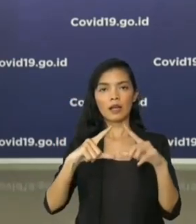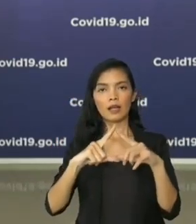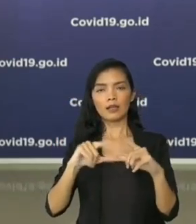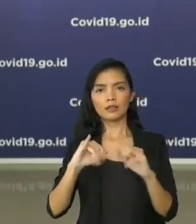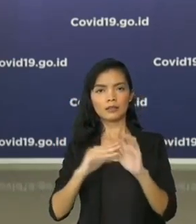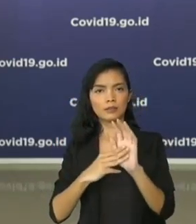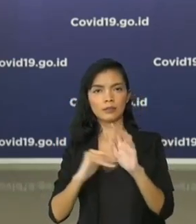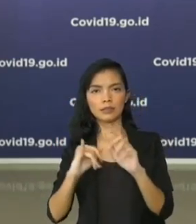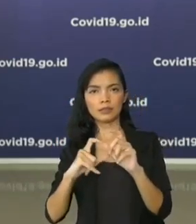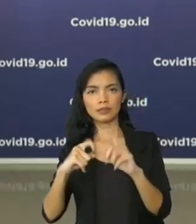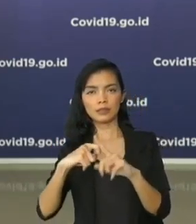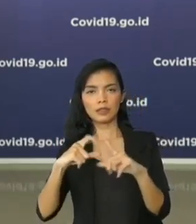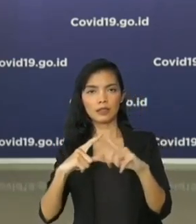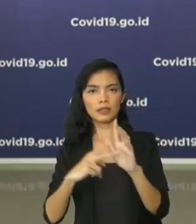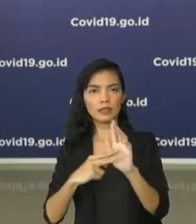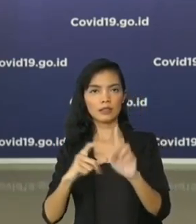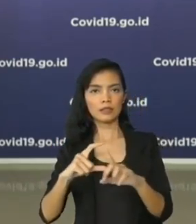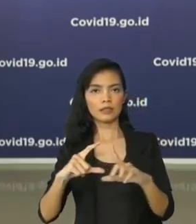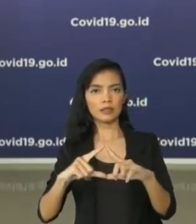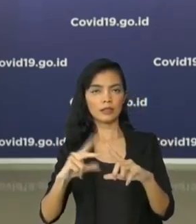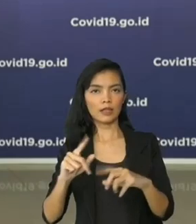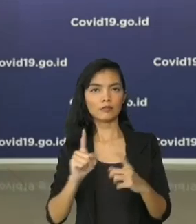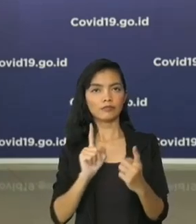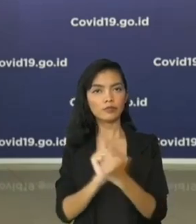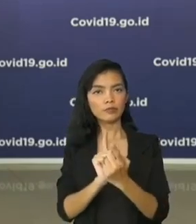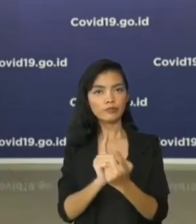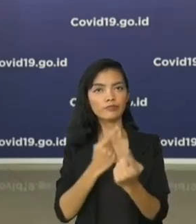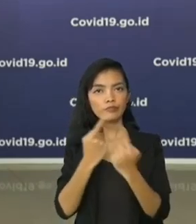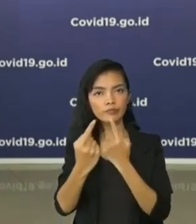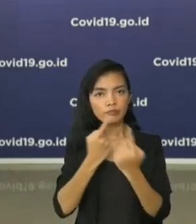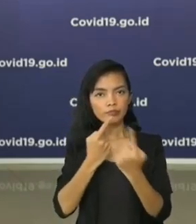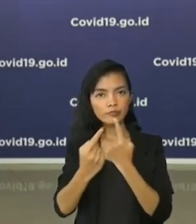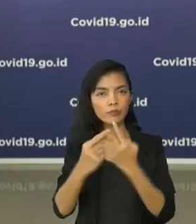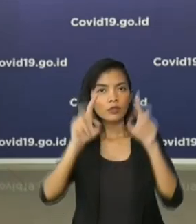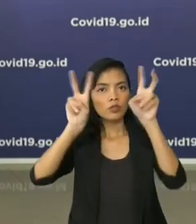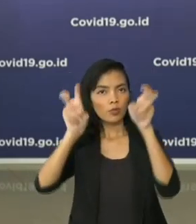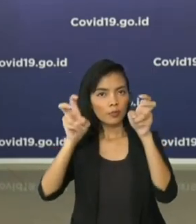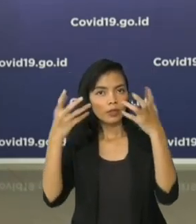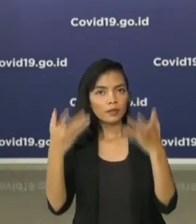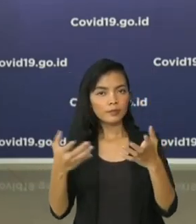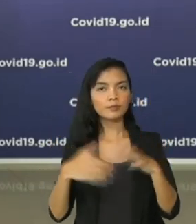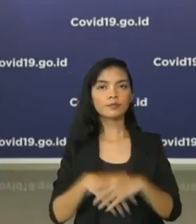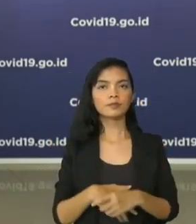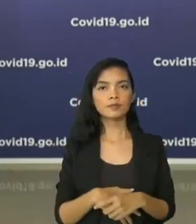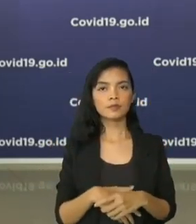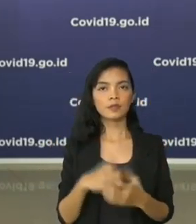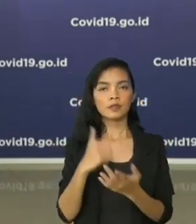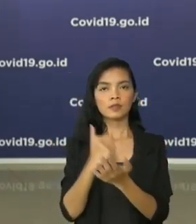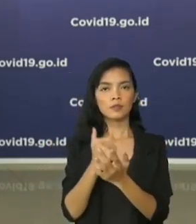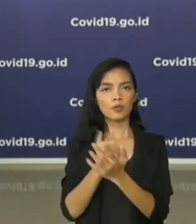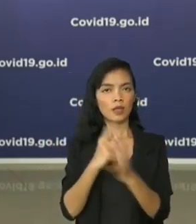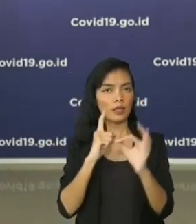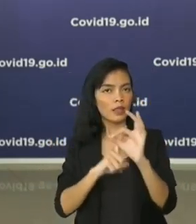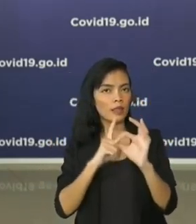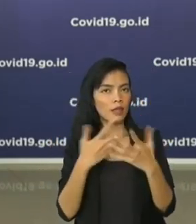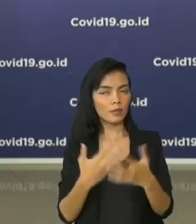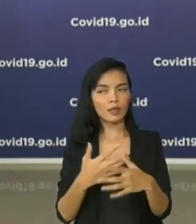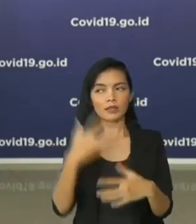kami membahas sejumlah topik yang intinya adalah bagaimana kita semua bisa membangun desa